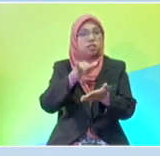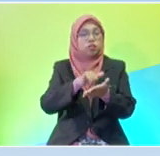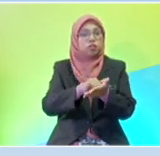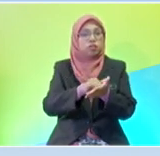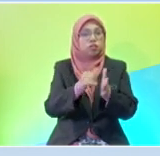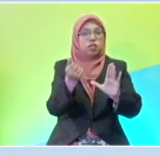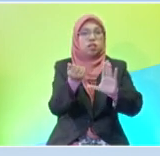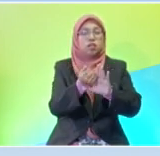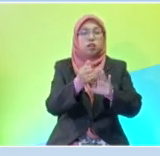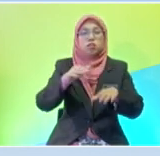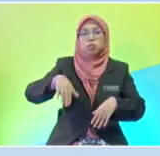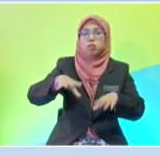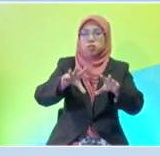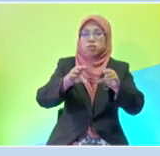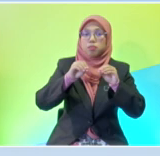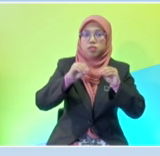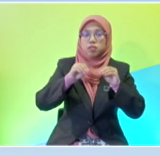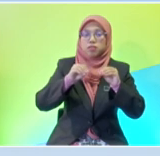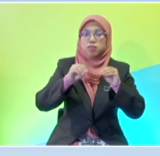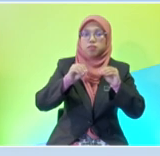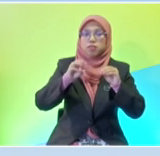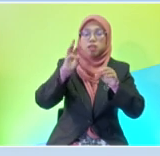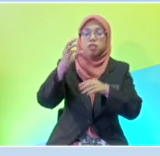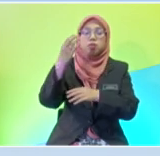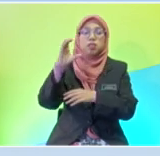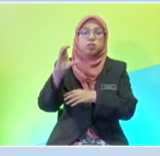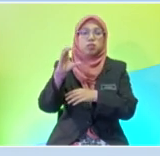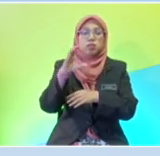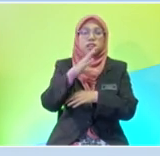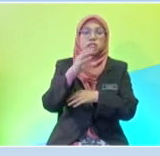600 debit dan jualan 600